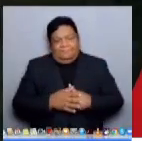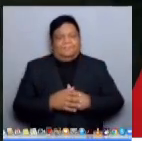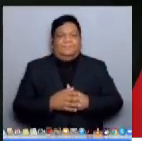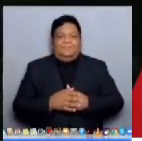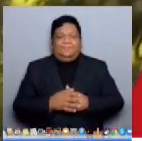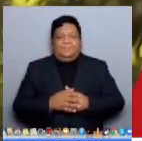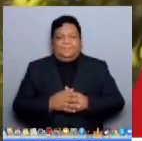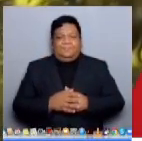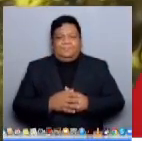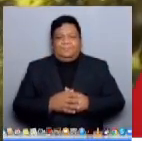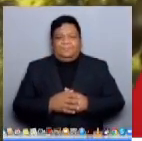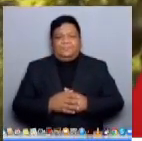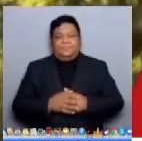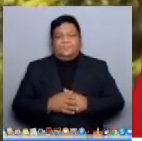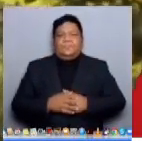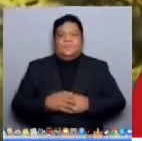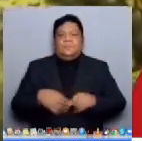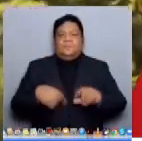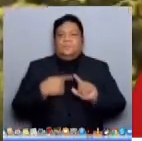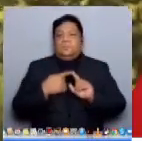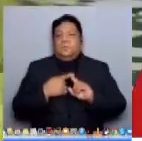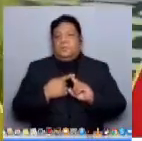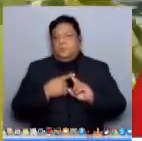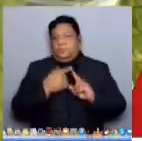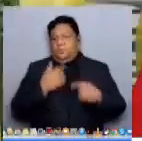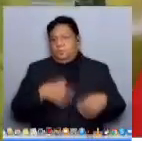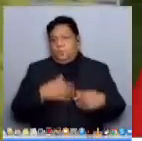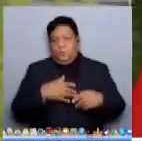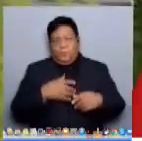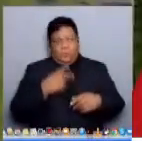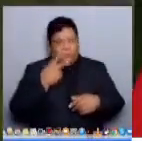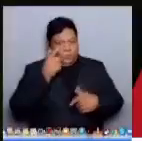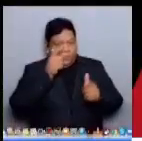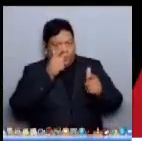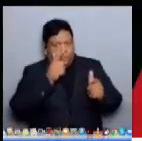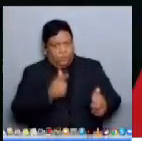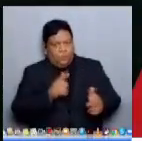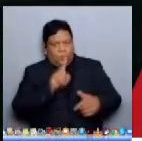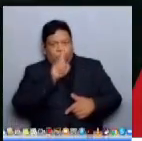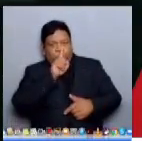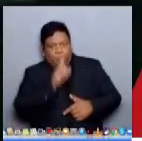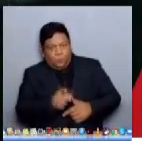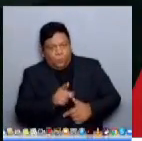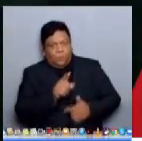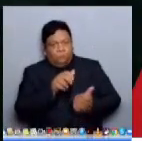Pinusuan din ang makatotohan ng animatronics ng Higanteng Buhaya.